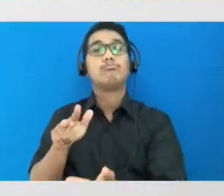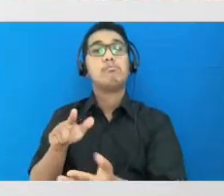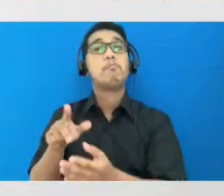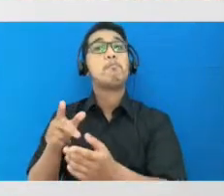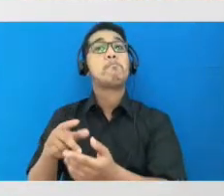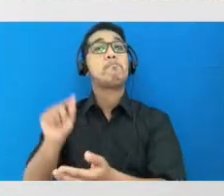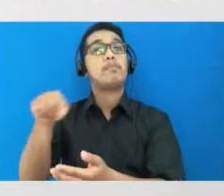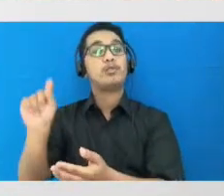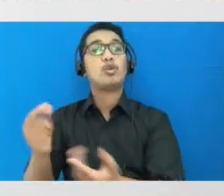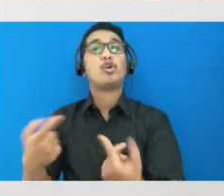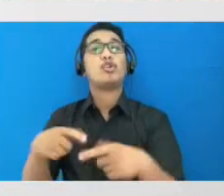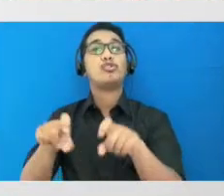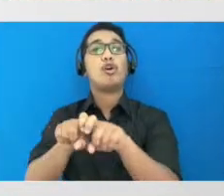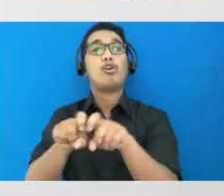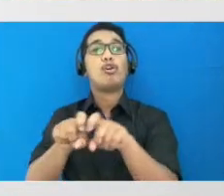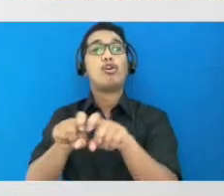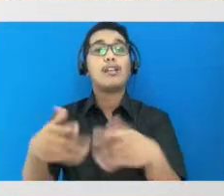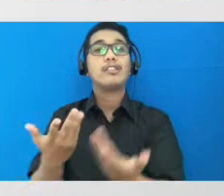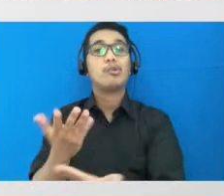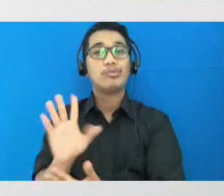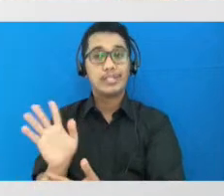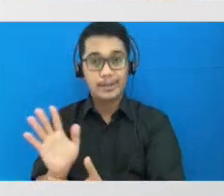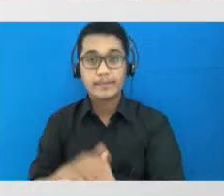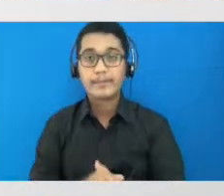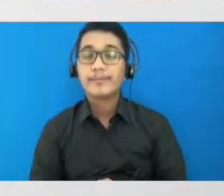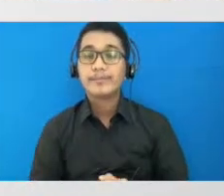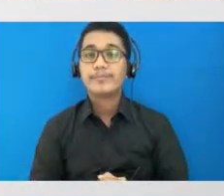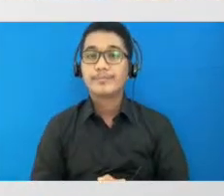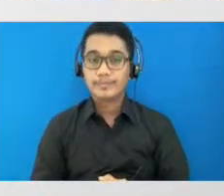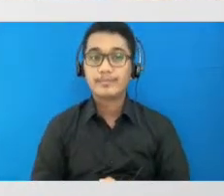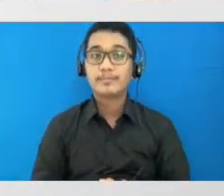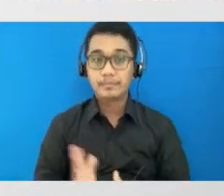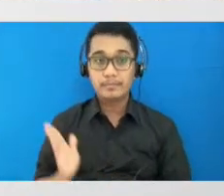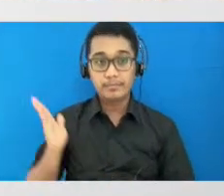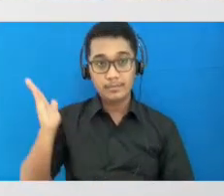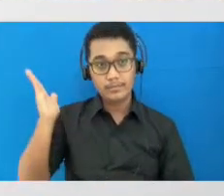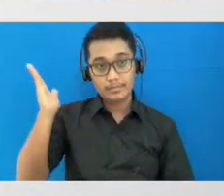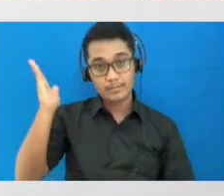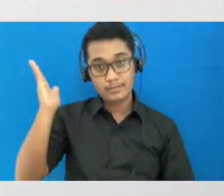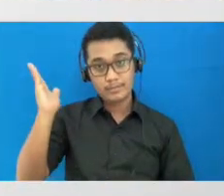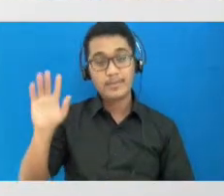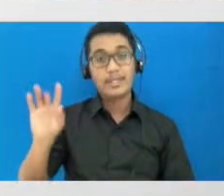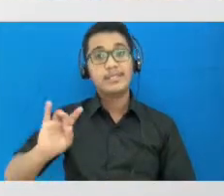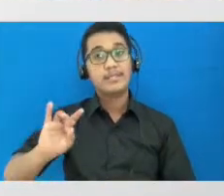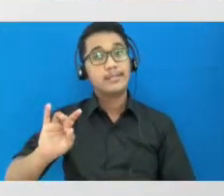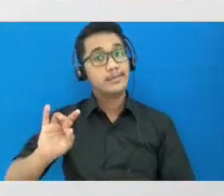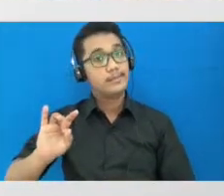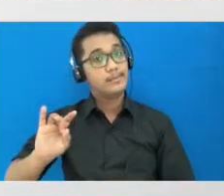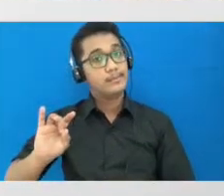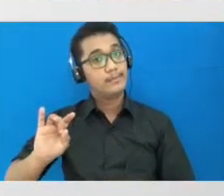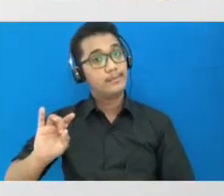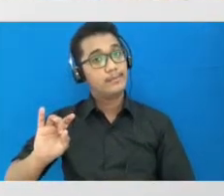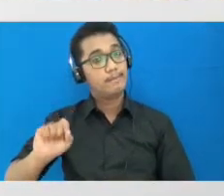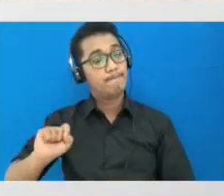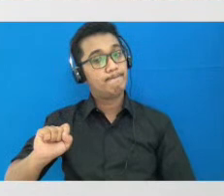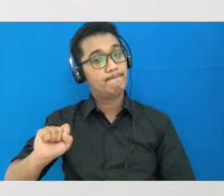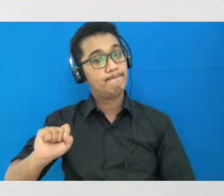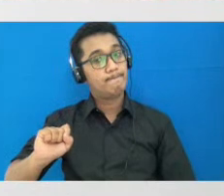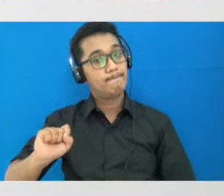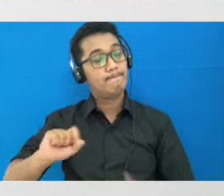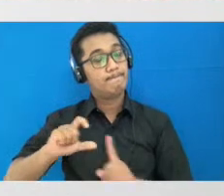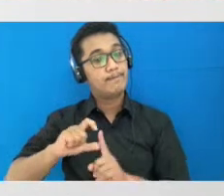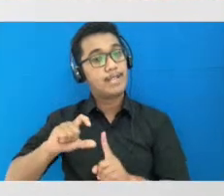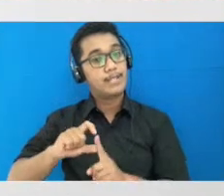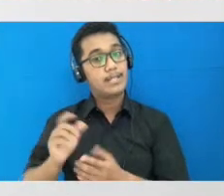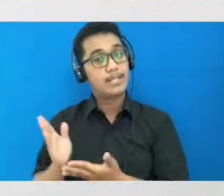tidak. Nah, dari kejadian-kejadian selain data-data yang data breach yang major